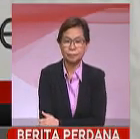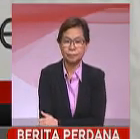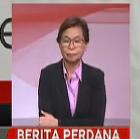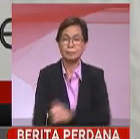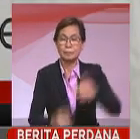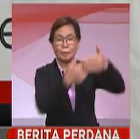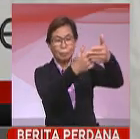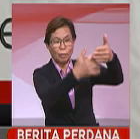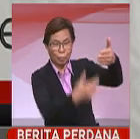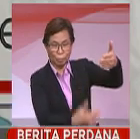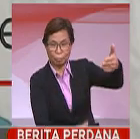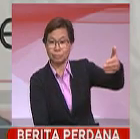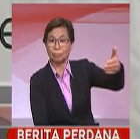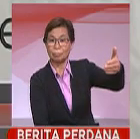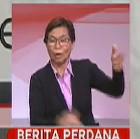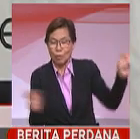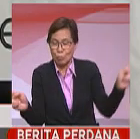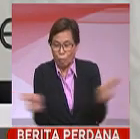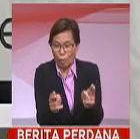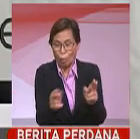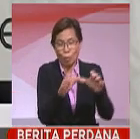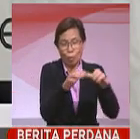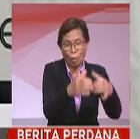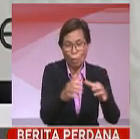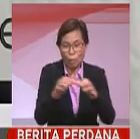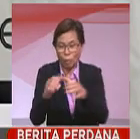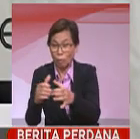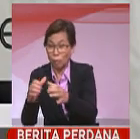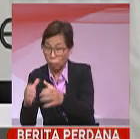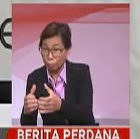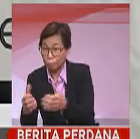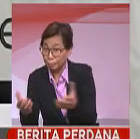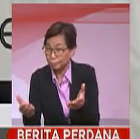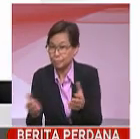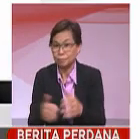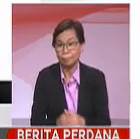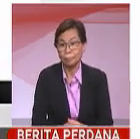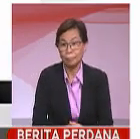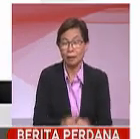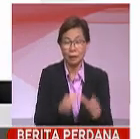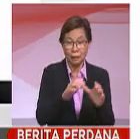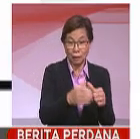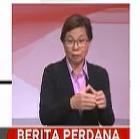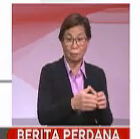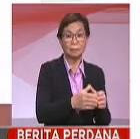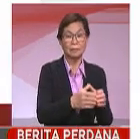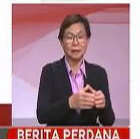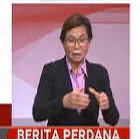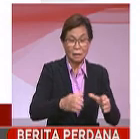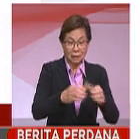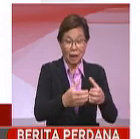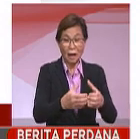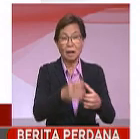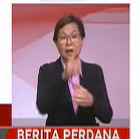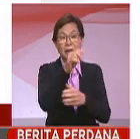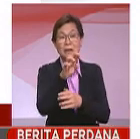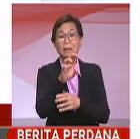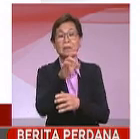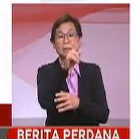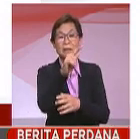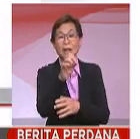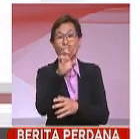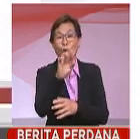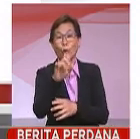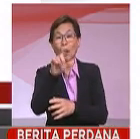Berikut adalah ringkasan bagi kluster-kluster tersebut. Kluster Jalan Torolak iaitu di wilayah Persekutuan Kuala